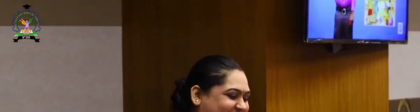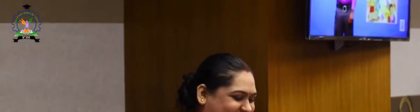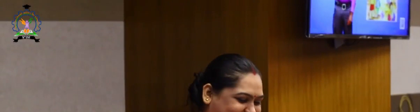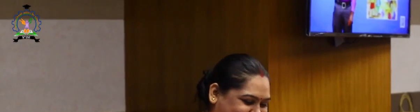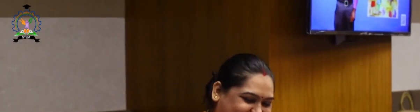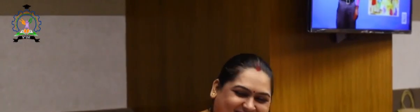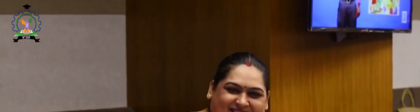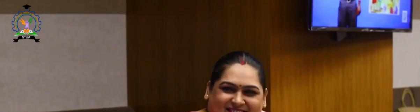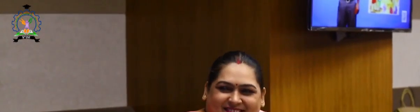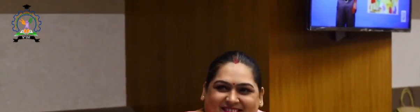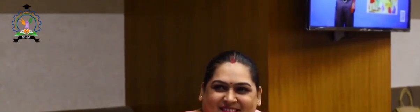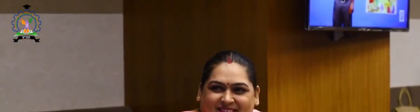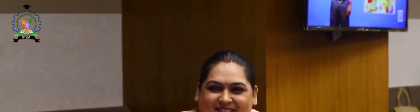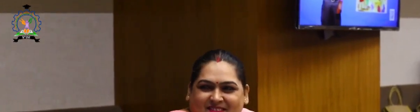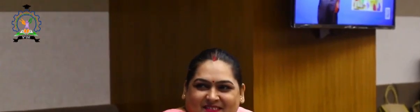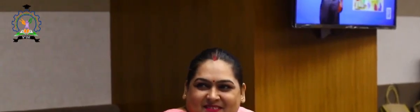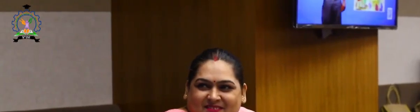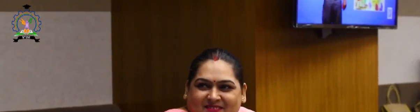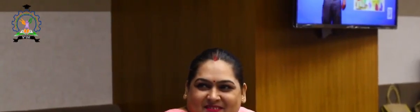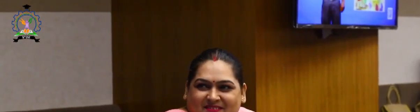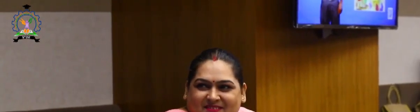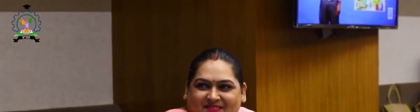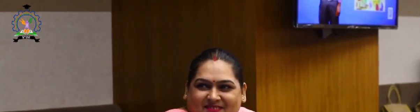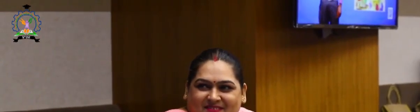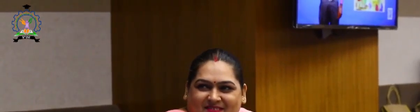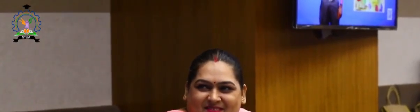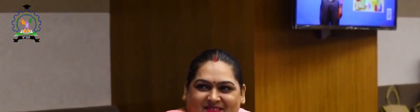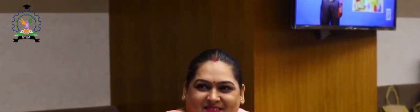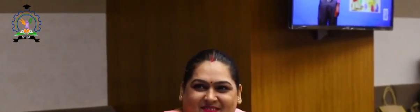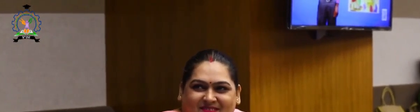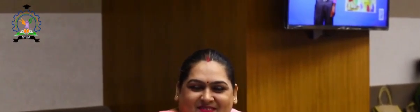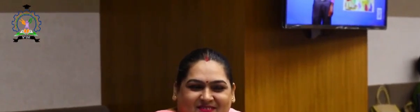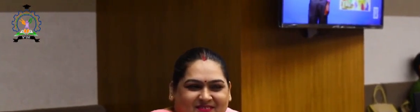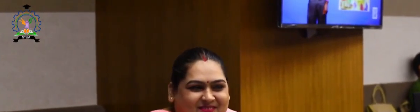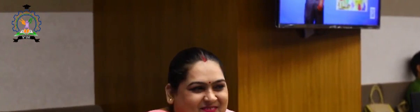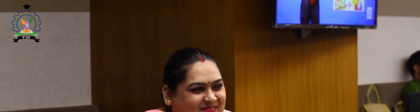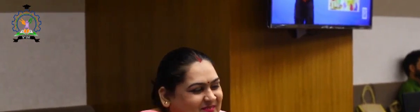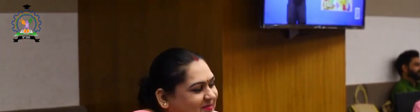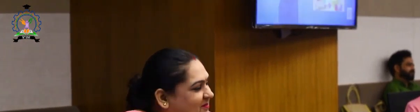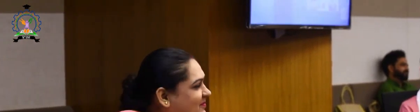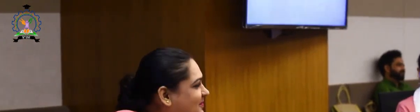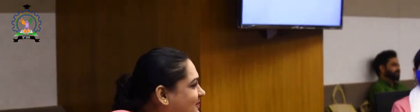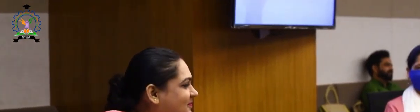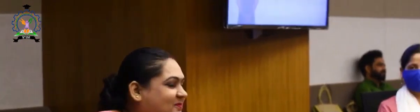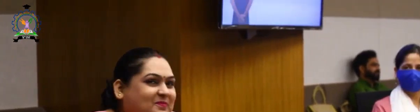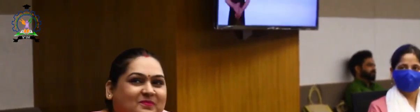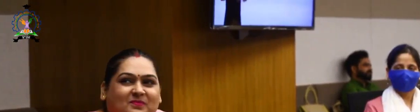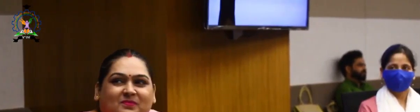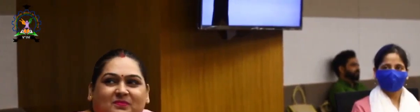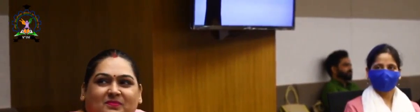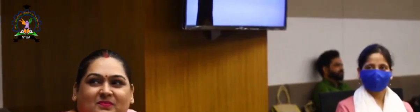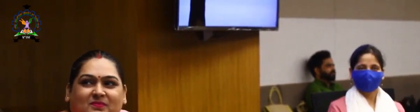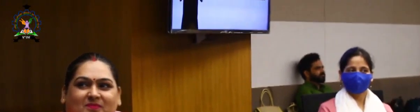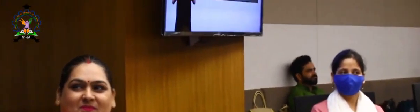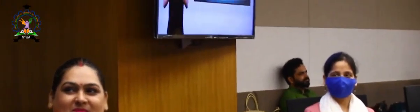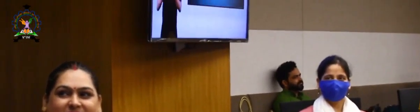सर सर सर सर उड़ी पतंग, फर फर फर फर उड़ी पतंग। Access